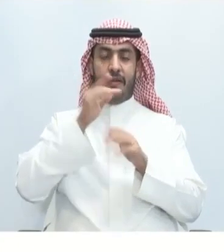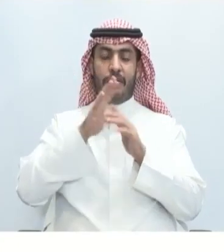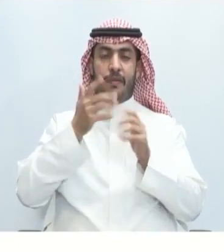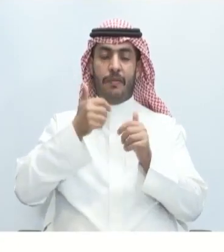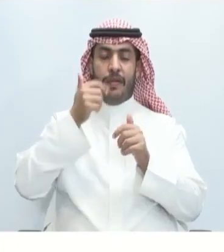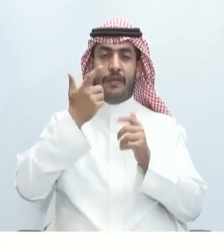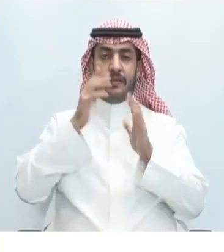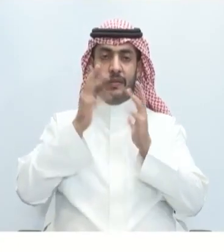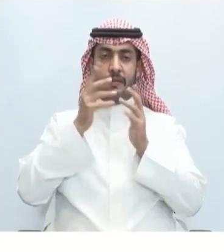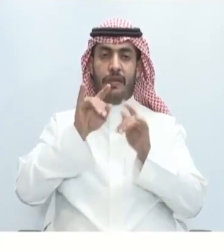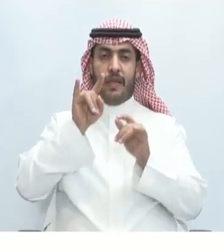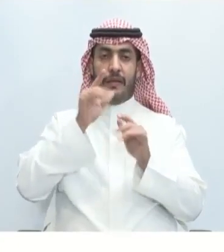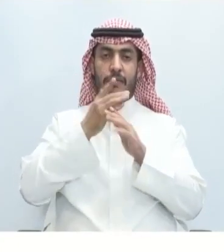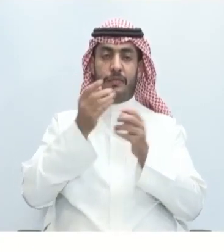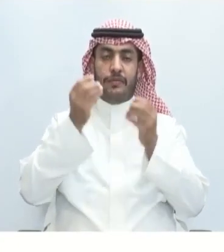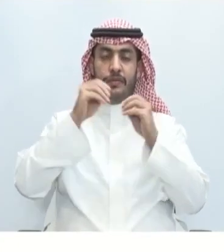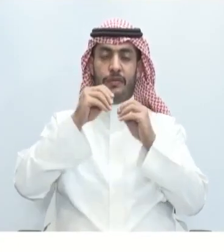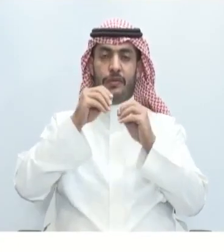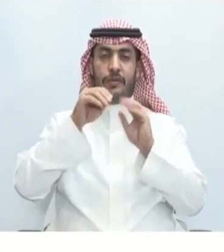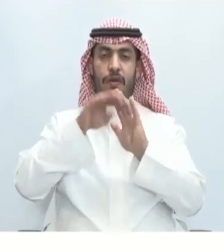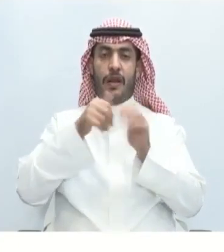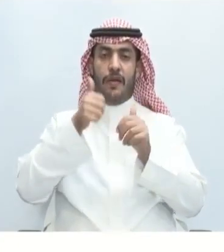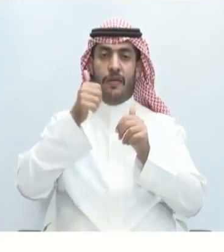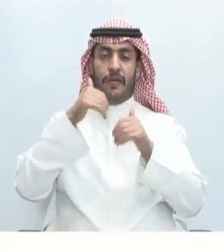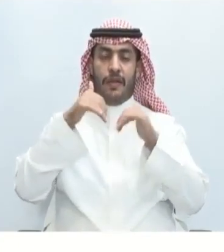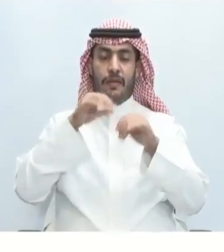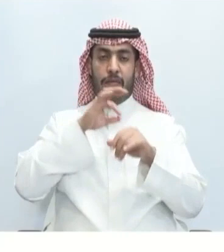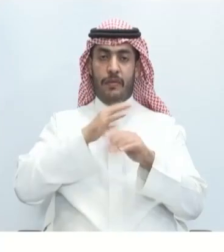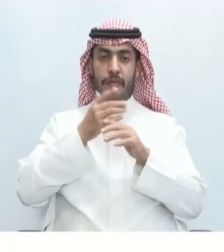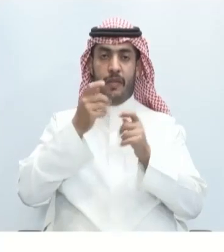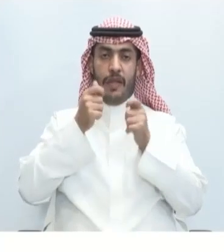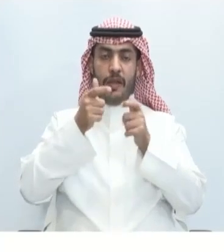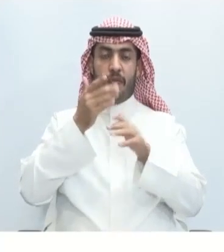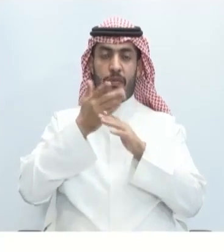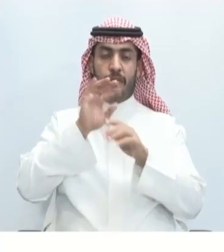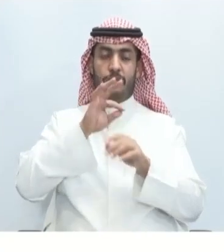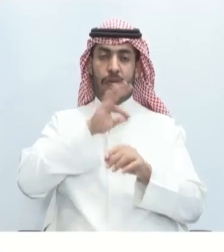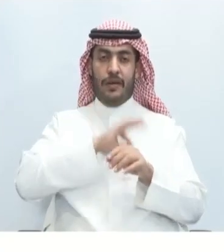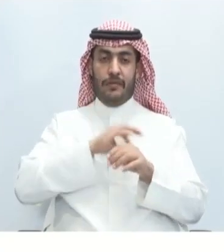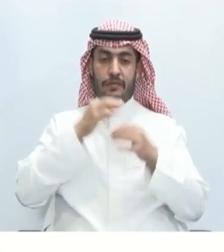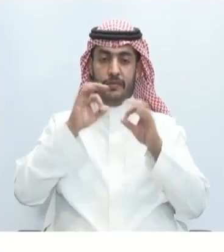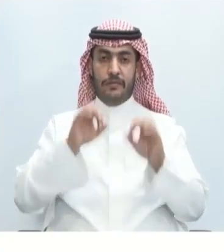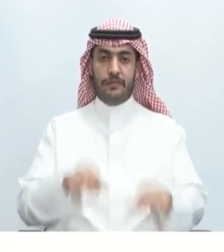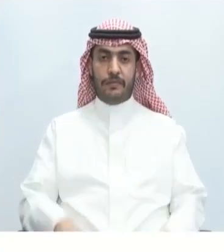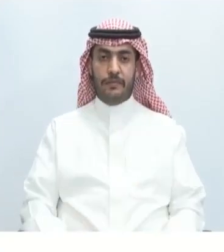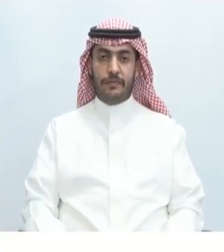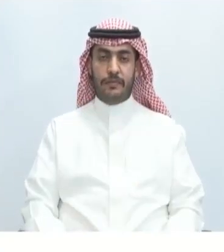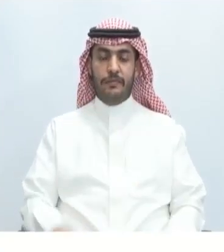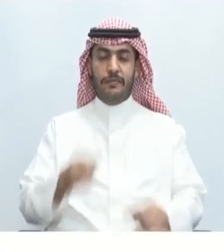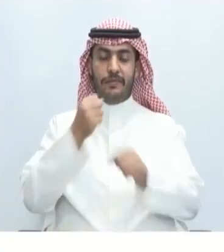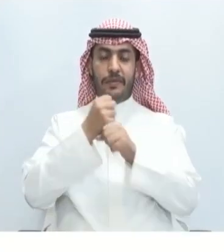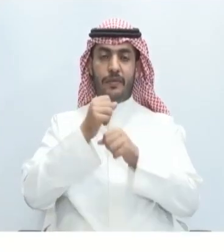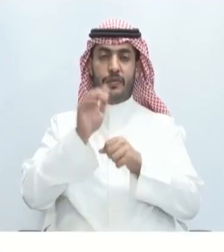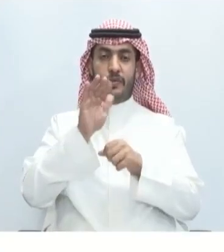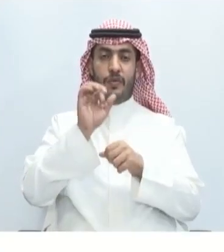كيف ندير الطائرات لكي نظهر بافضل صوره ممكنه من حيث التكاليف ومن حيث الربح ذكرنا سنستخدم اداه